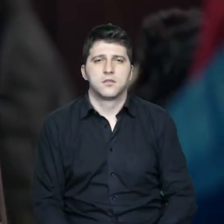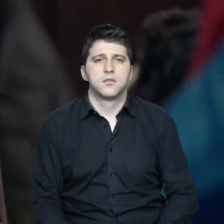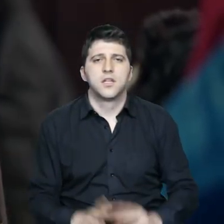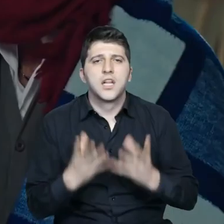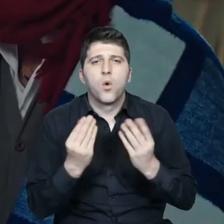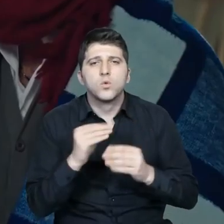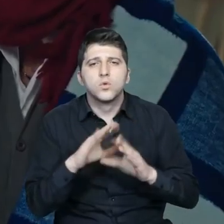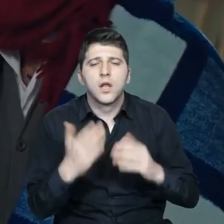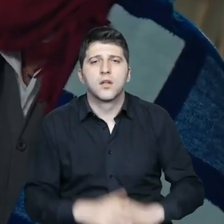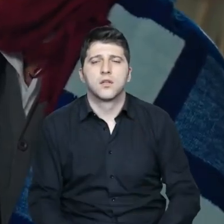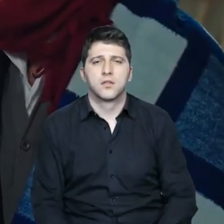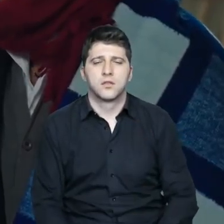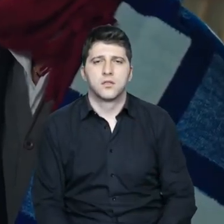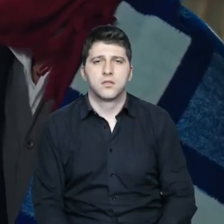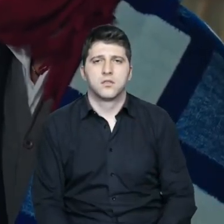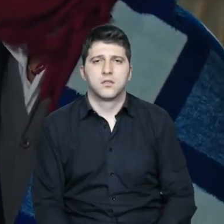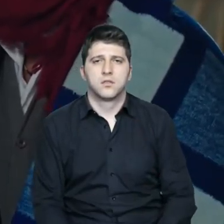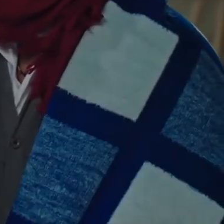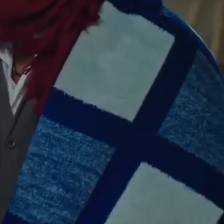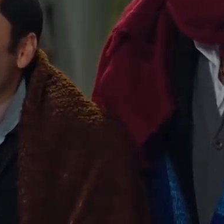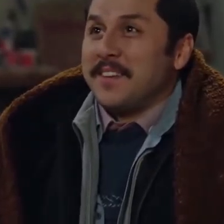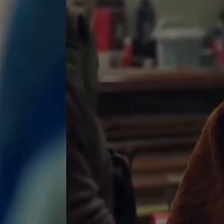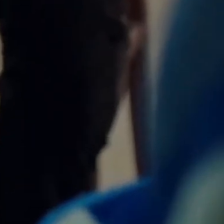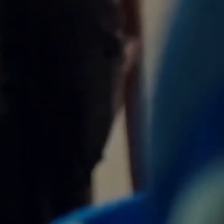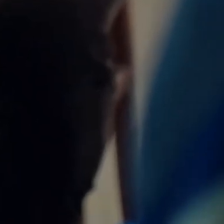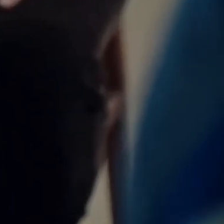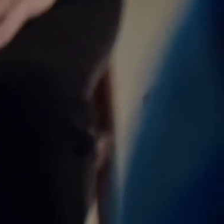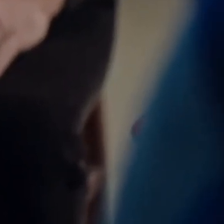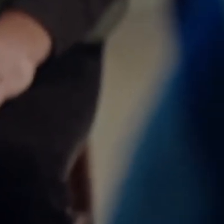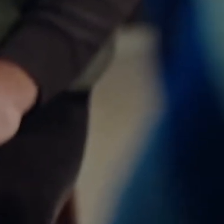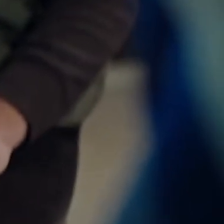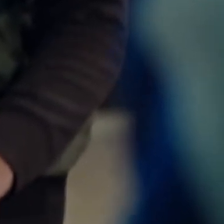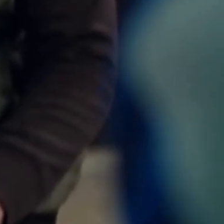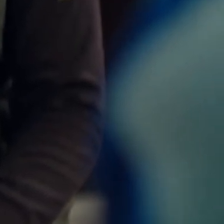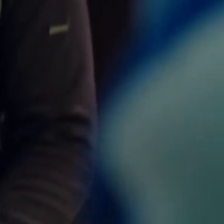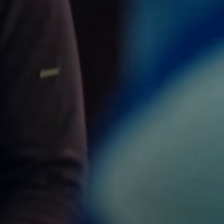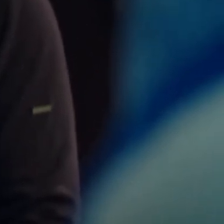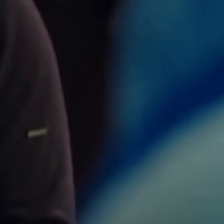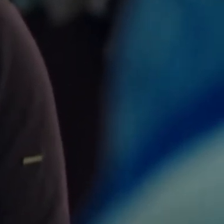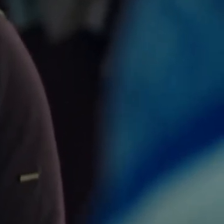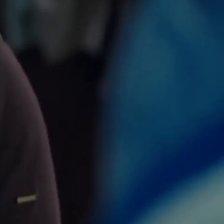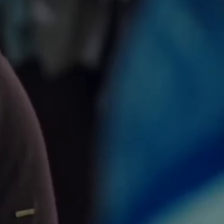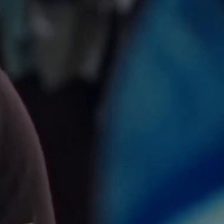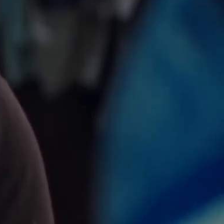Ne oldu çocuklar? Bir deste para sehpada oturmuşlardı. İbrahim paraya bakıyor.